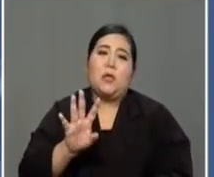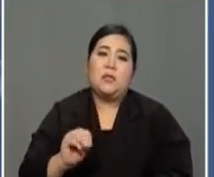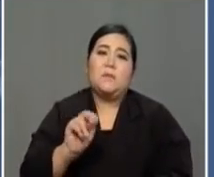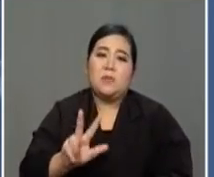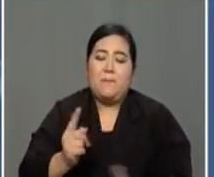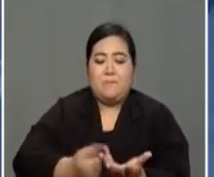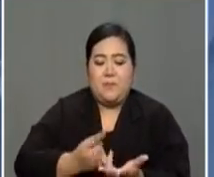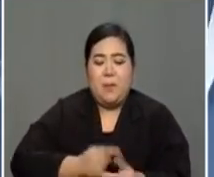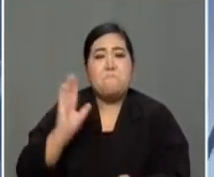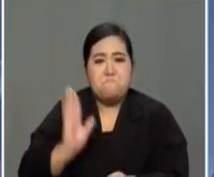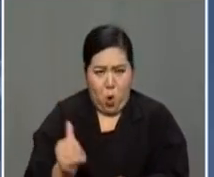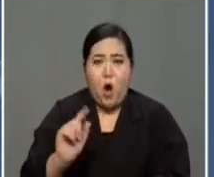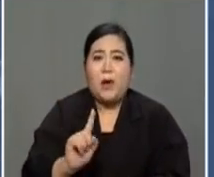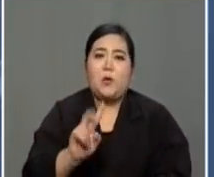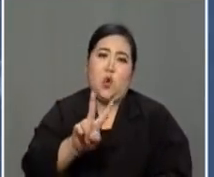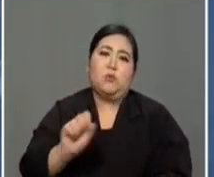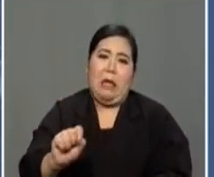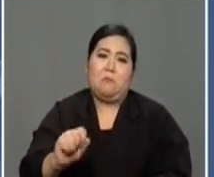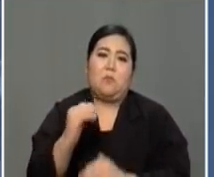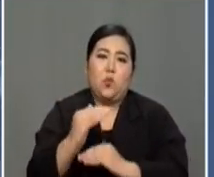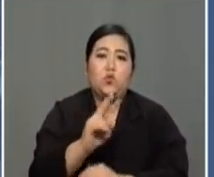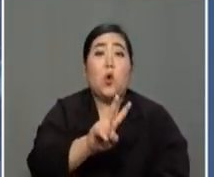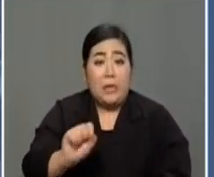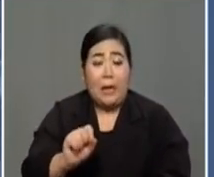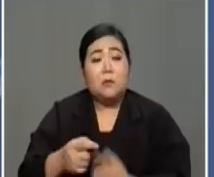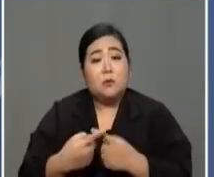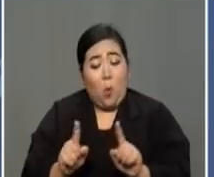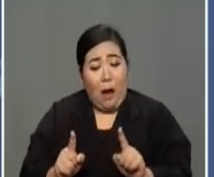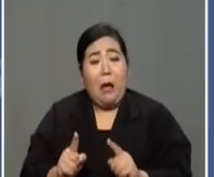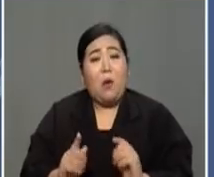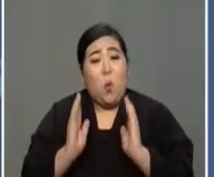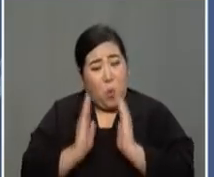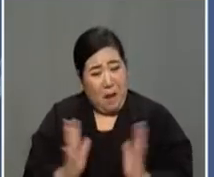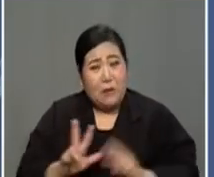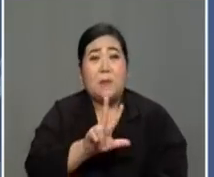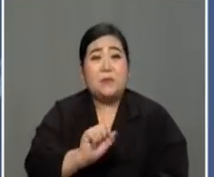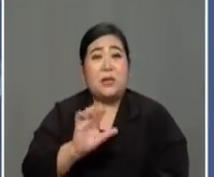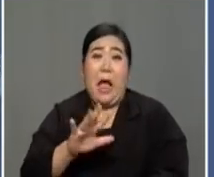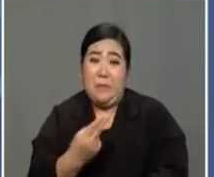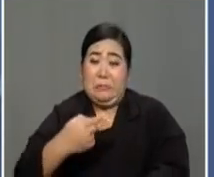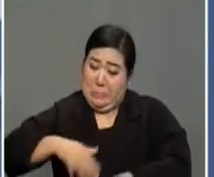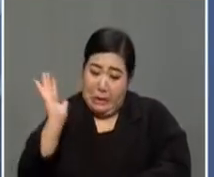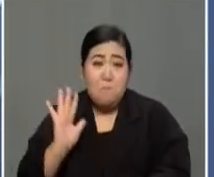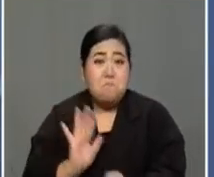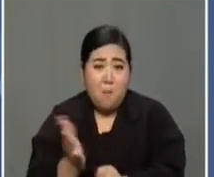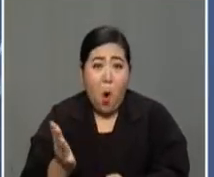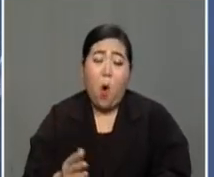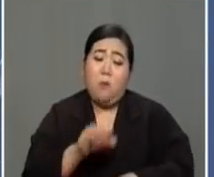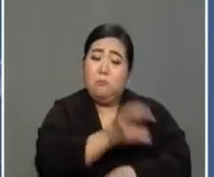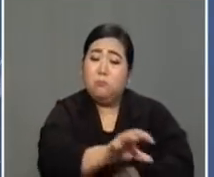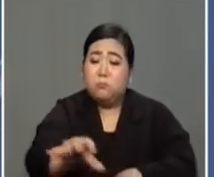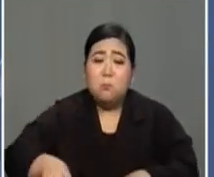องรับได้จริงๆเนี่ยนะครับ 200,000 คนเท่านั้นโปรดทราบตามนี้นะครับนักโทษทั้งหลายนะ ล้นแล้วนะคะ คือ ล้นแล้วจ้า เรือนจำ